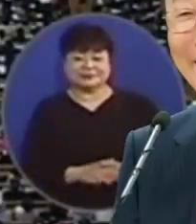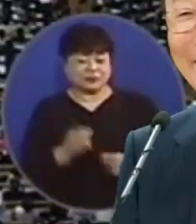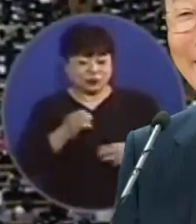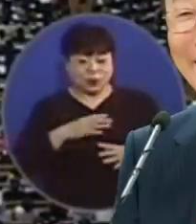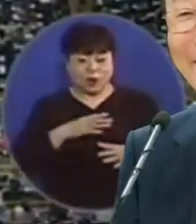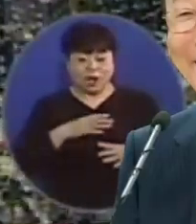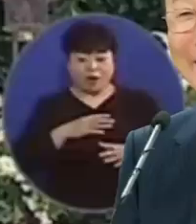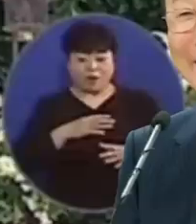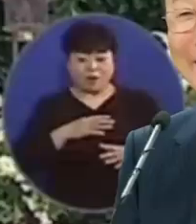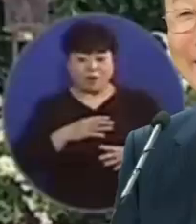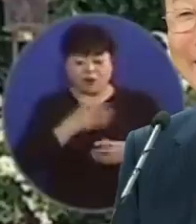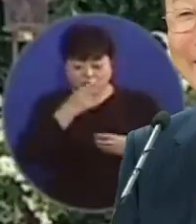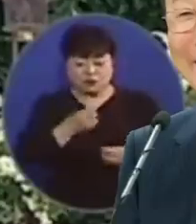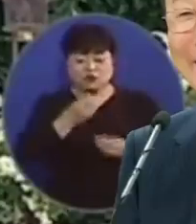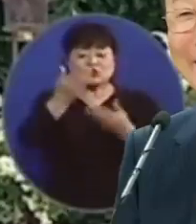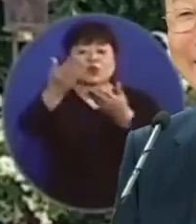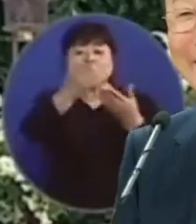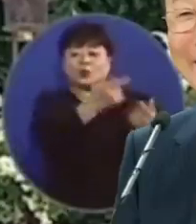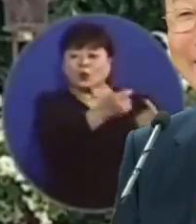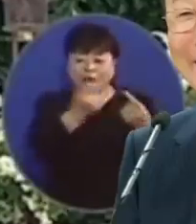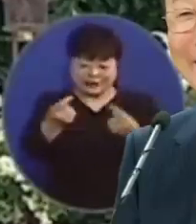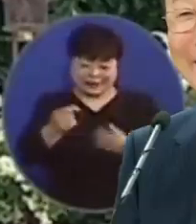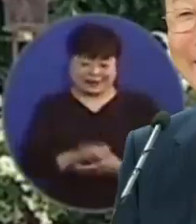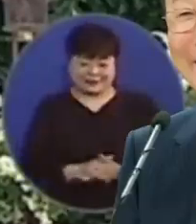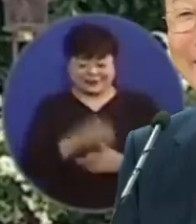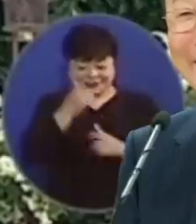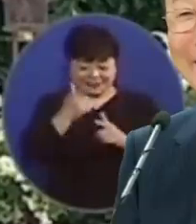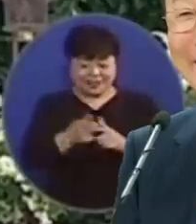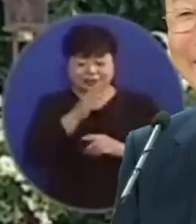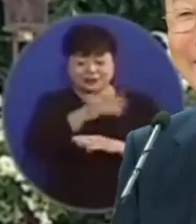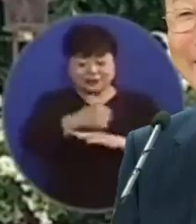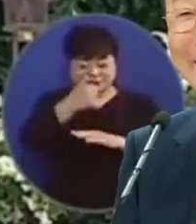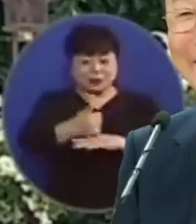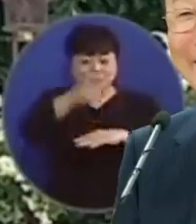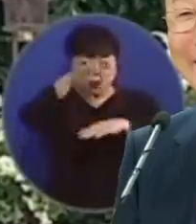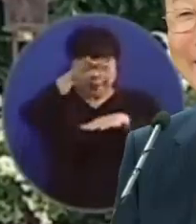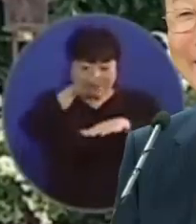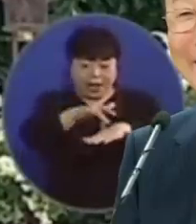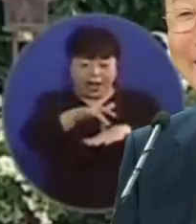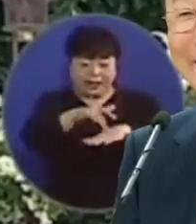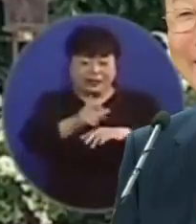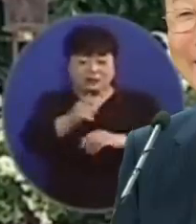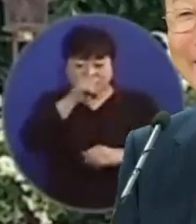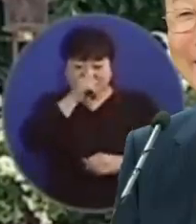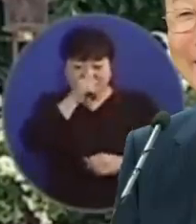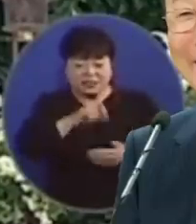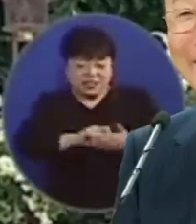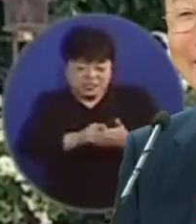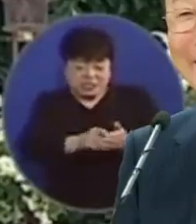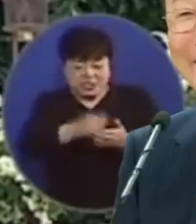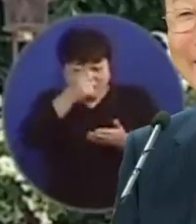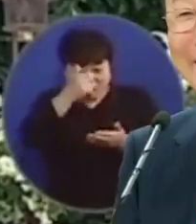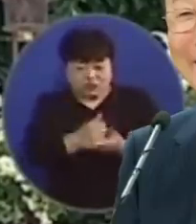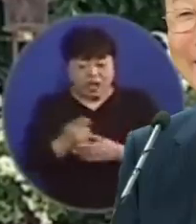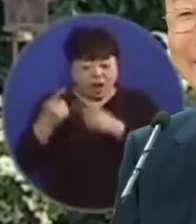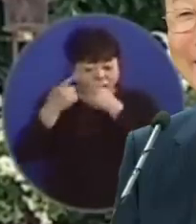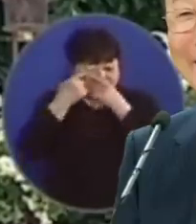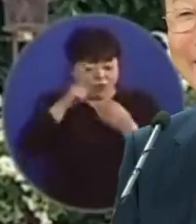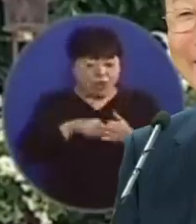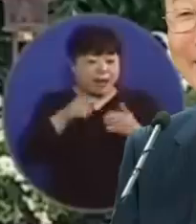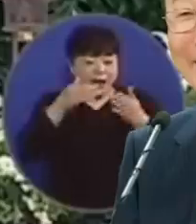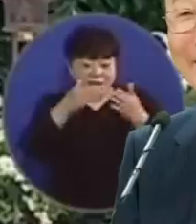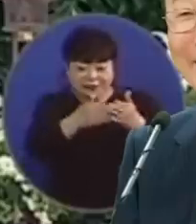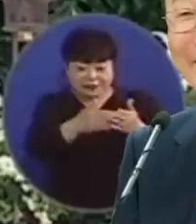놀라운 축복인 것입니다. 그리고 예수 그리스도는 마귀의 가지고 있는 큰 열쇠인 죄와 허물을 청산하니